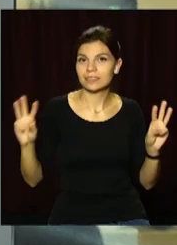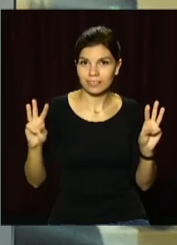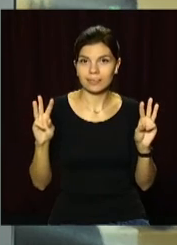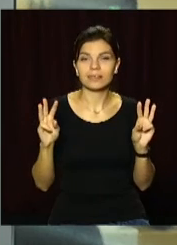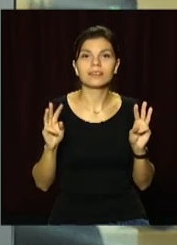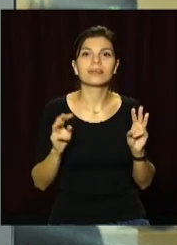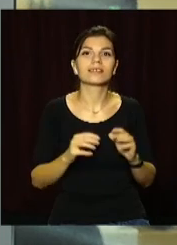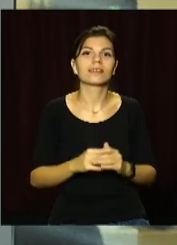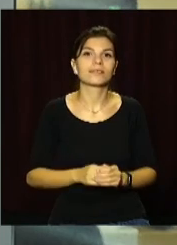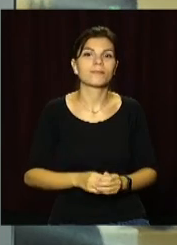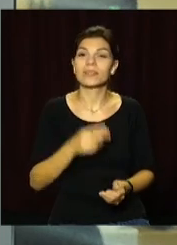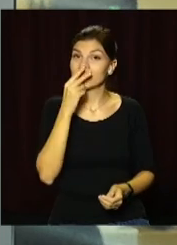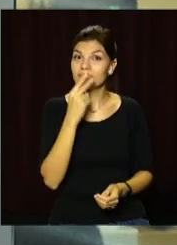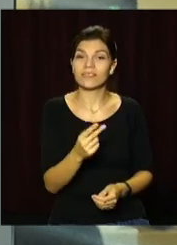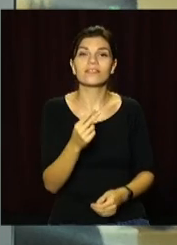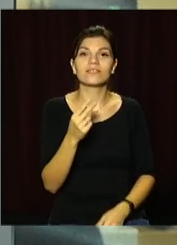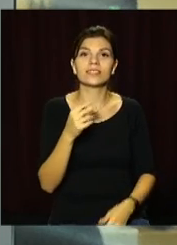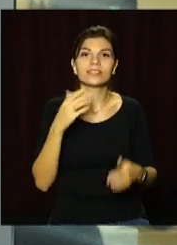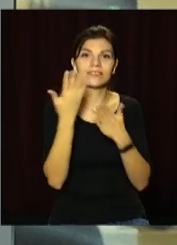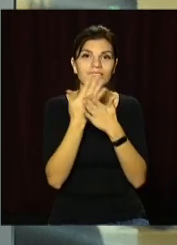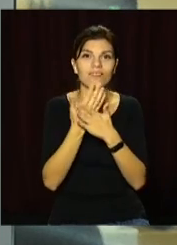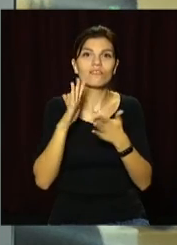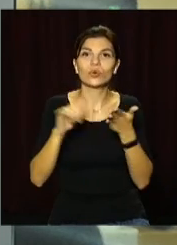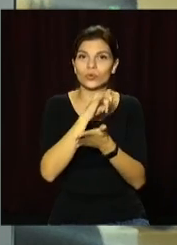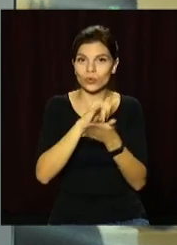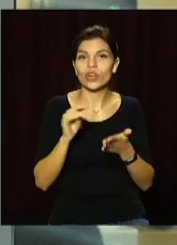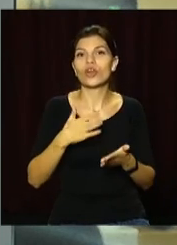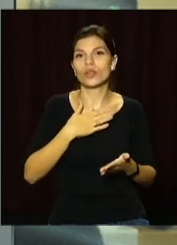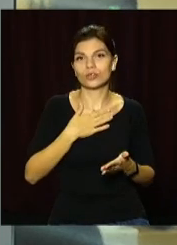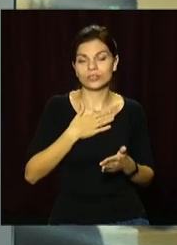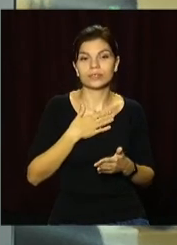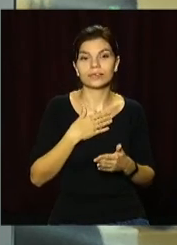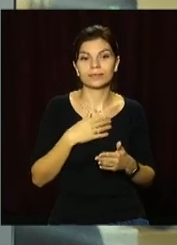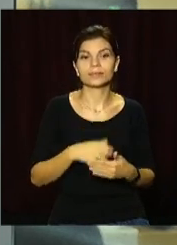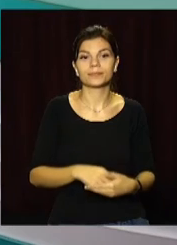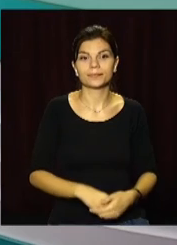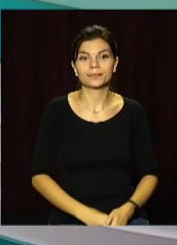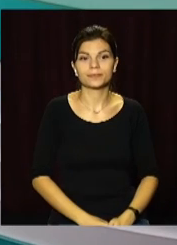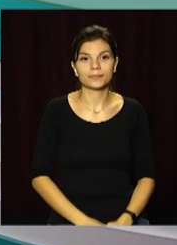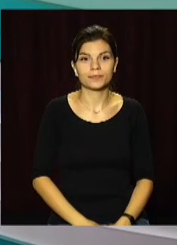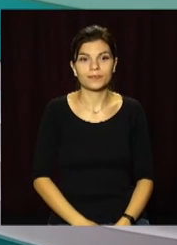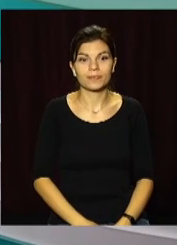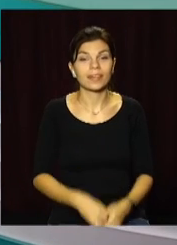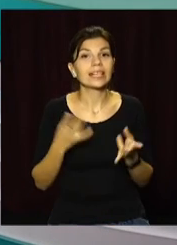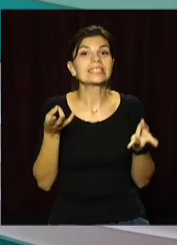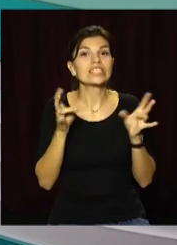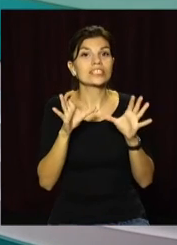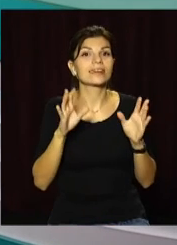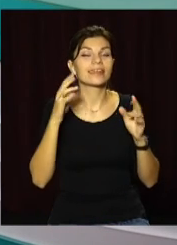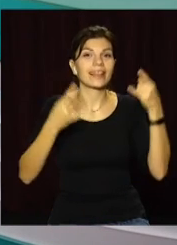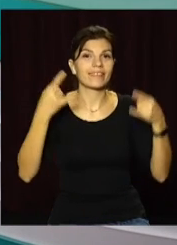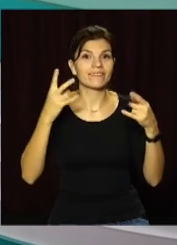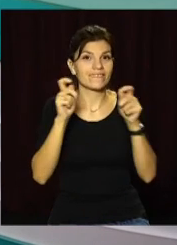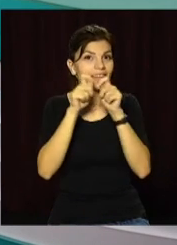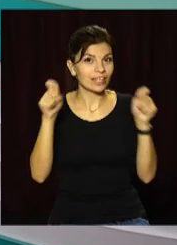.media. Дивіться сюжети в соціальних мережах та на нашому ютуб-каналі. Залишайтесь відкритим.